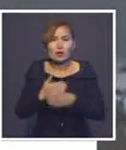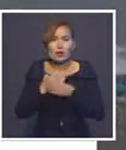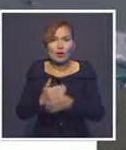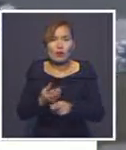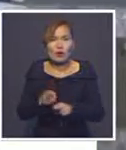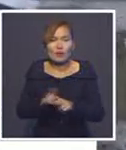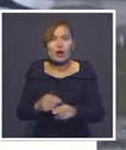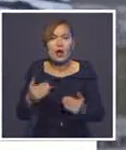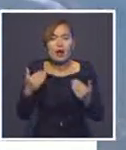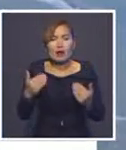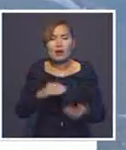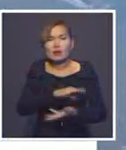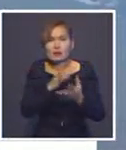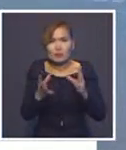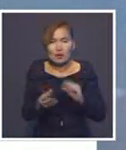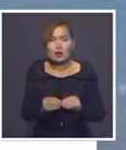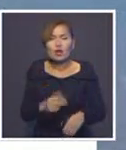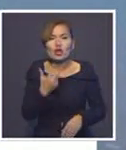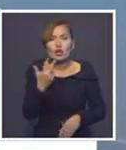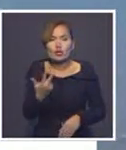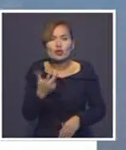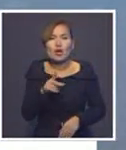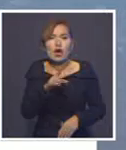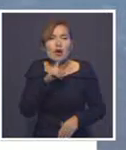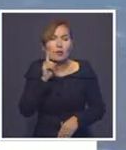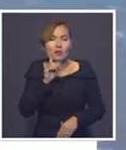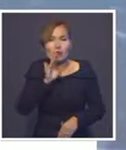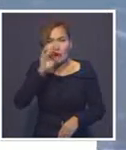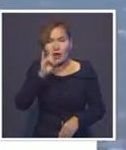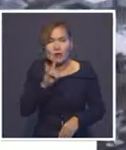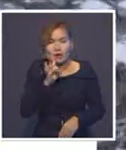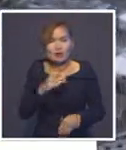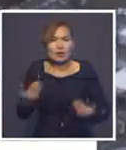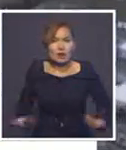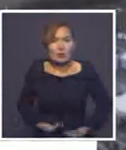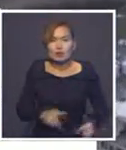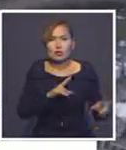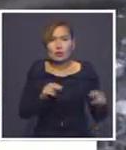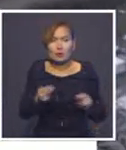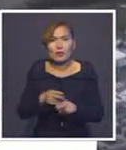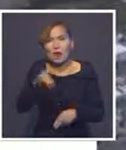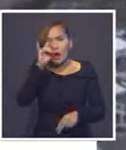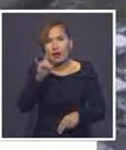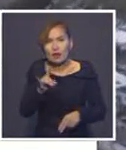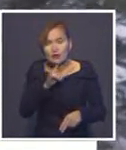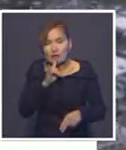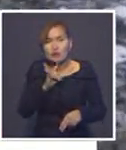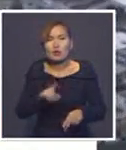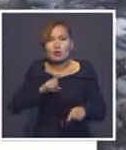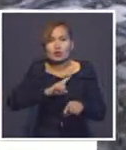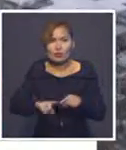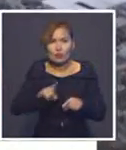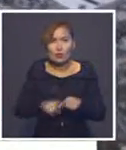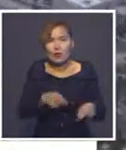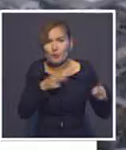жетіп үлгерген. Үшеуі де аман есен. Сыртқы істер министрлігімен үнемі байланыста. Оларды елге жеткізу үшін көмек көрсетіледі.